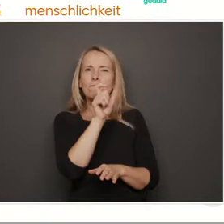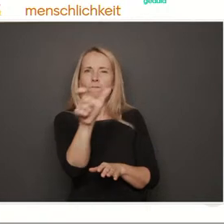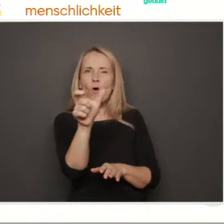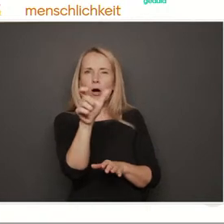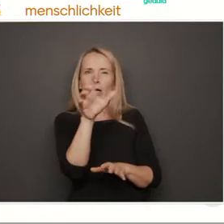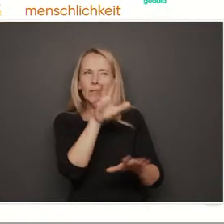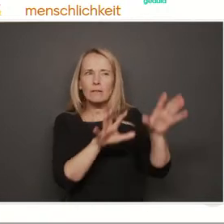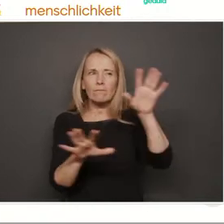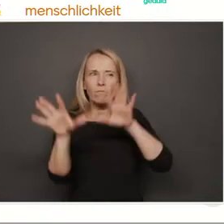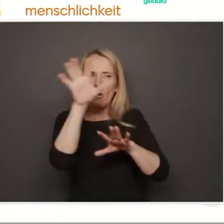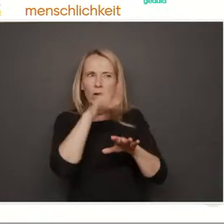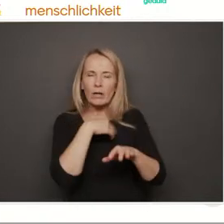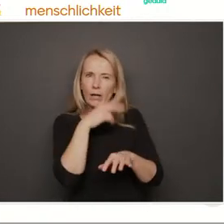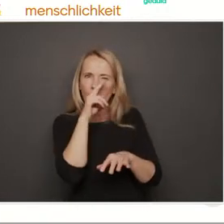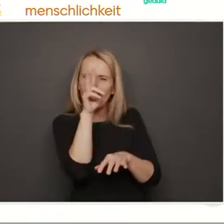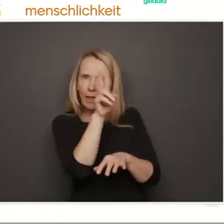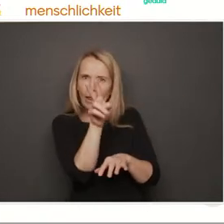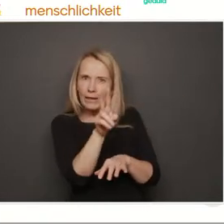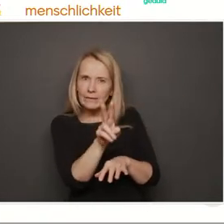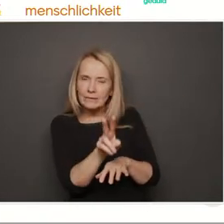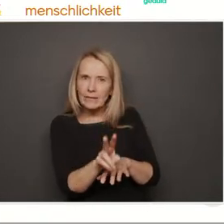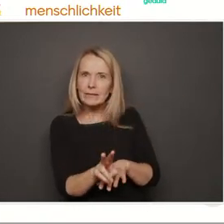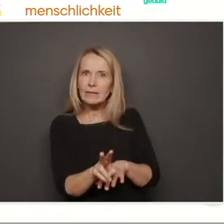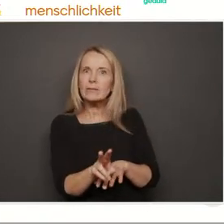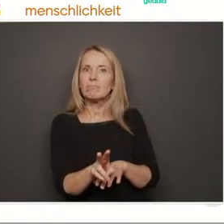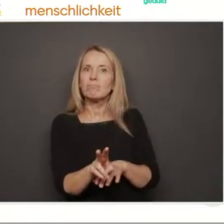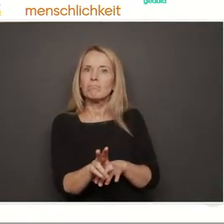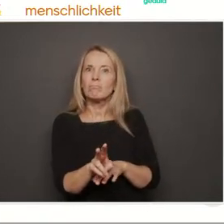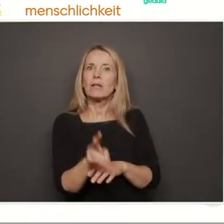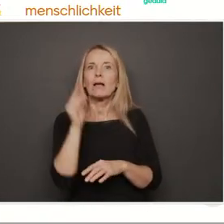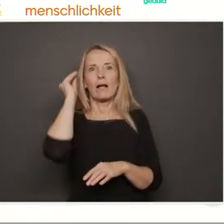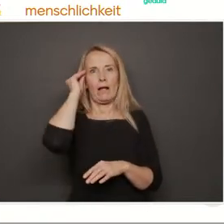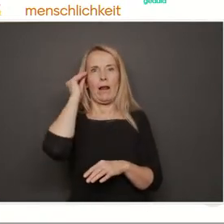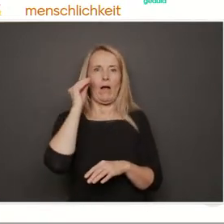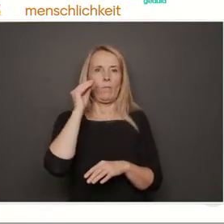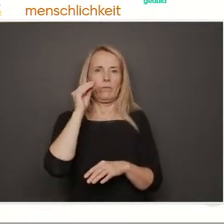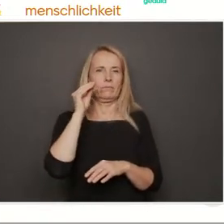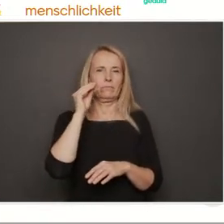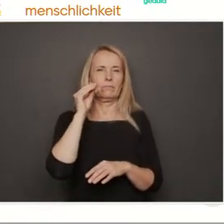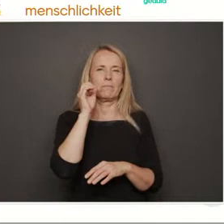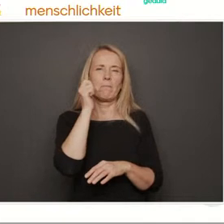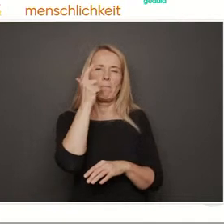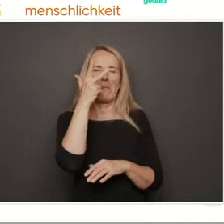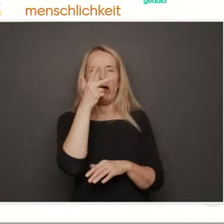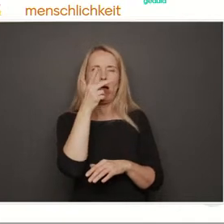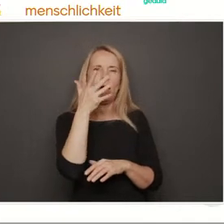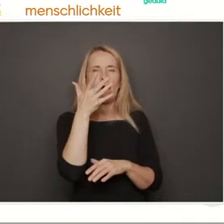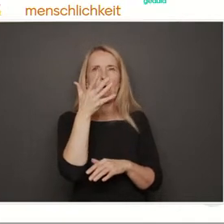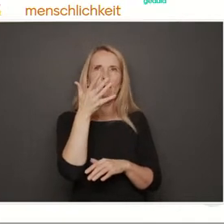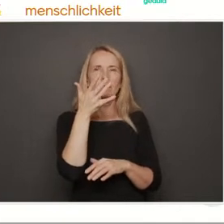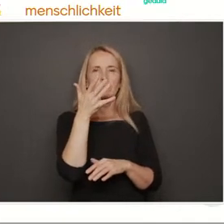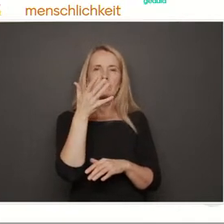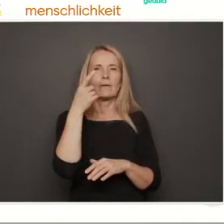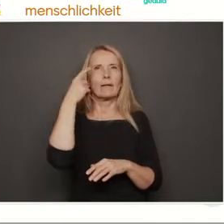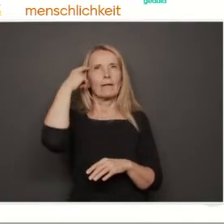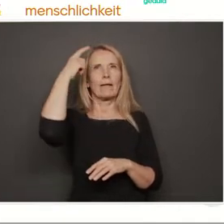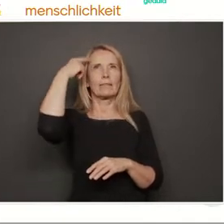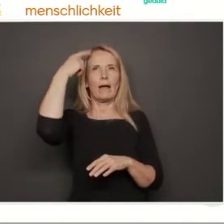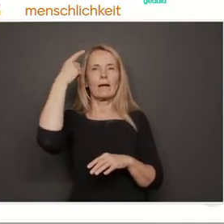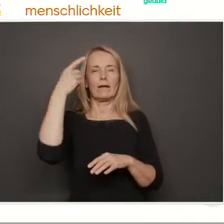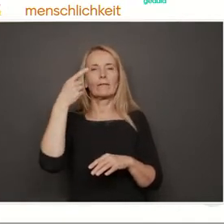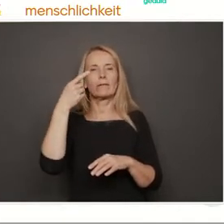Wortwolke studiert. Also ich glaube, ein paar verbindende oder Gedanken, die